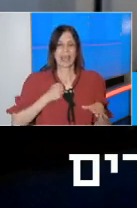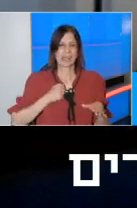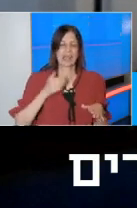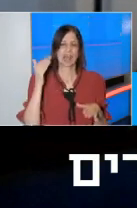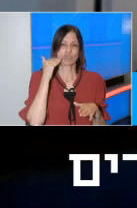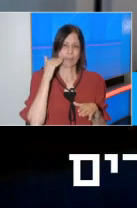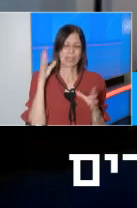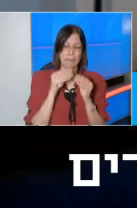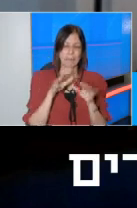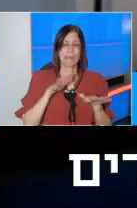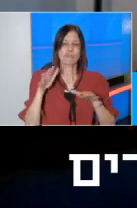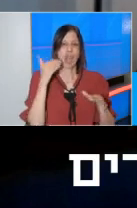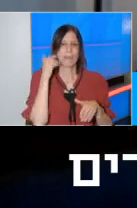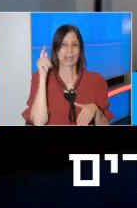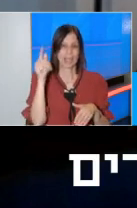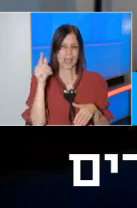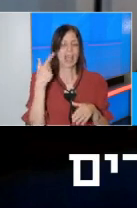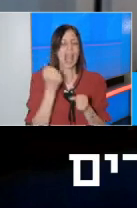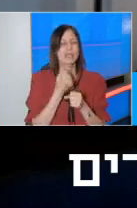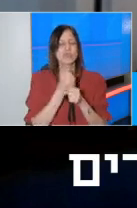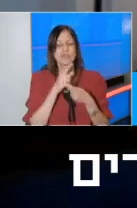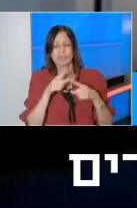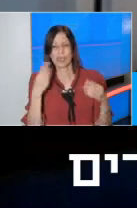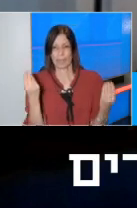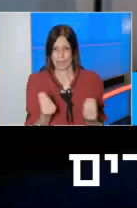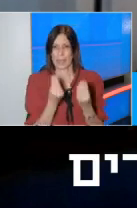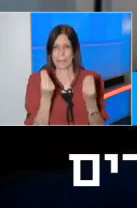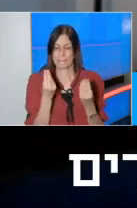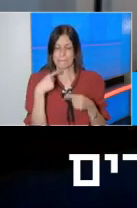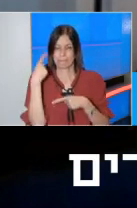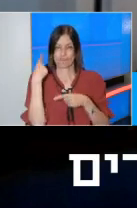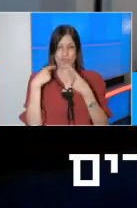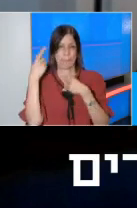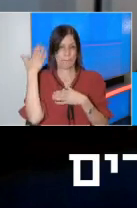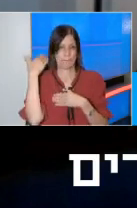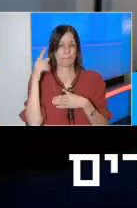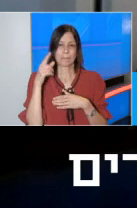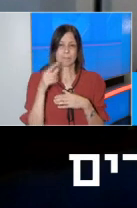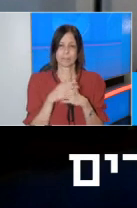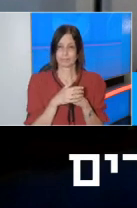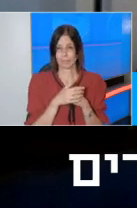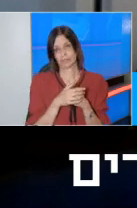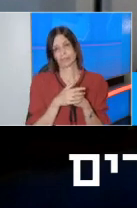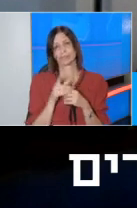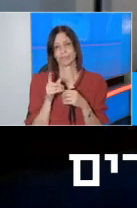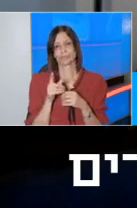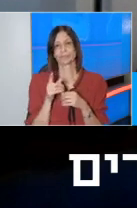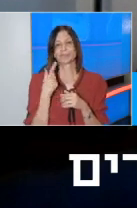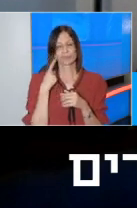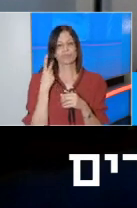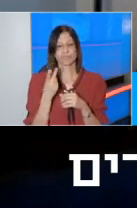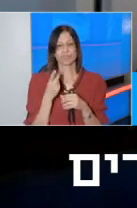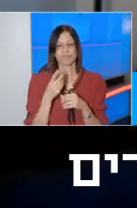ידי הממשלה האמריקאית. עשו כל מיני דברים במהלך השנים. השמורות זה דבר מאוד ידוע, הרבה אנשים יודעים על